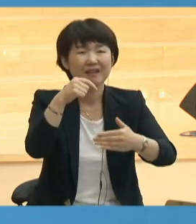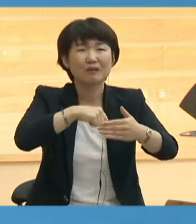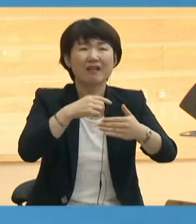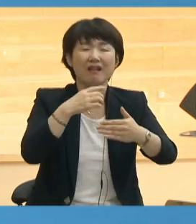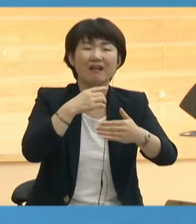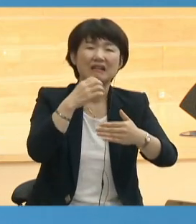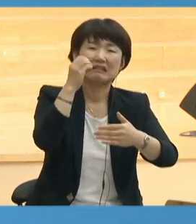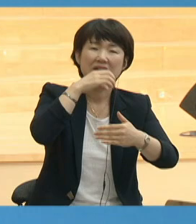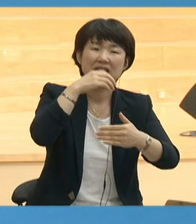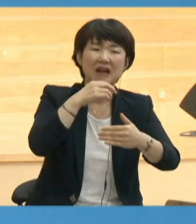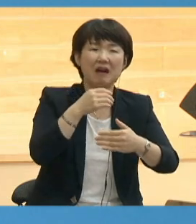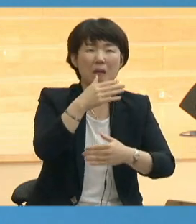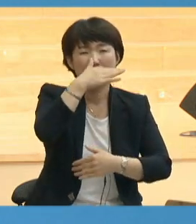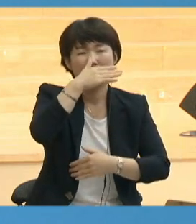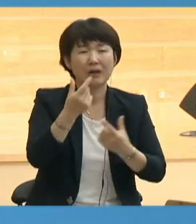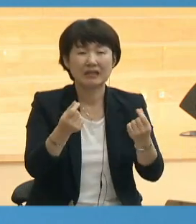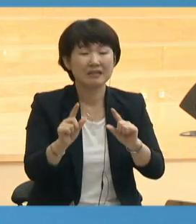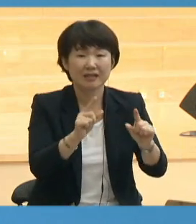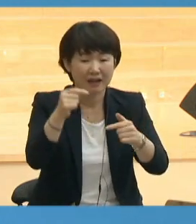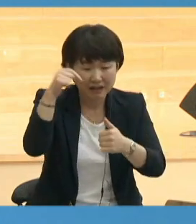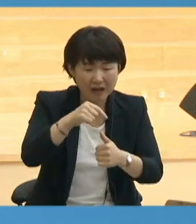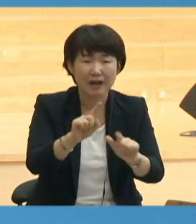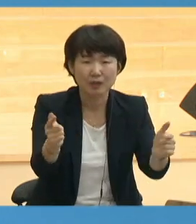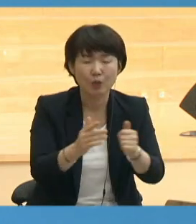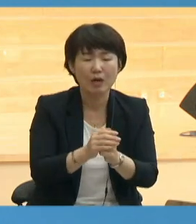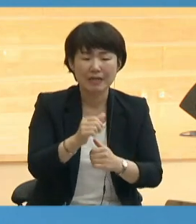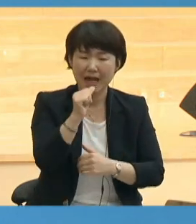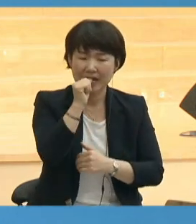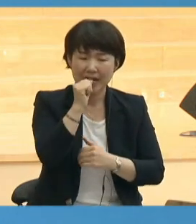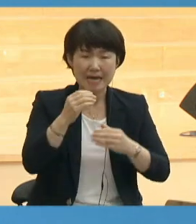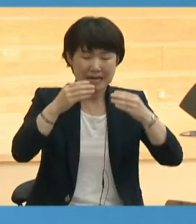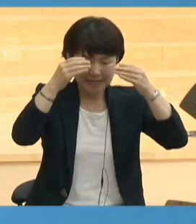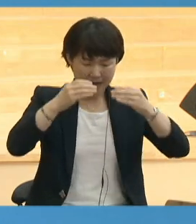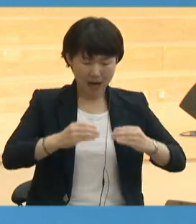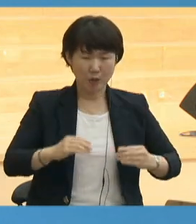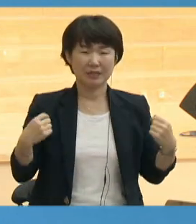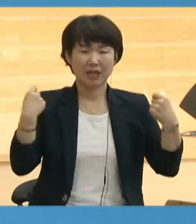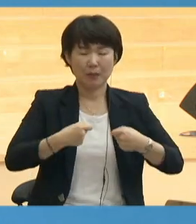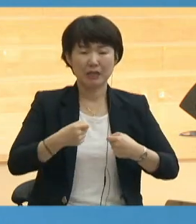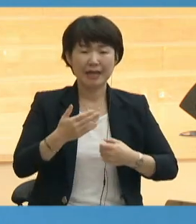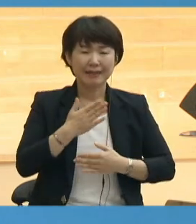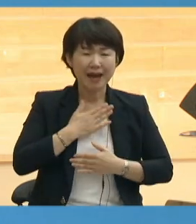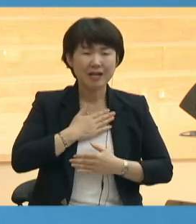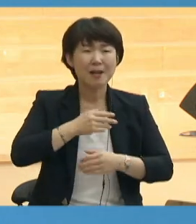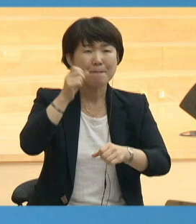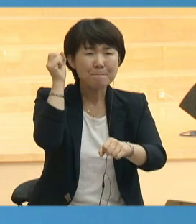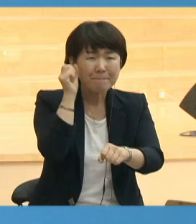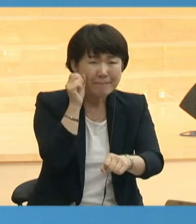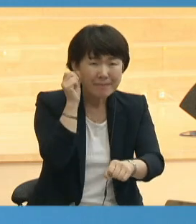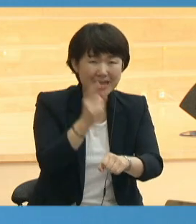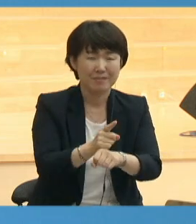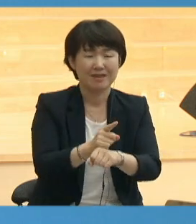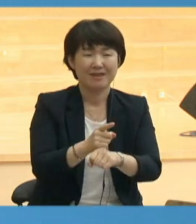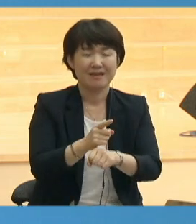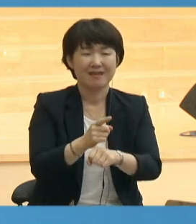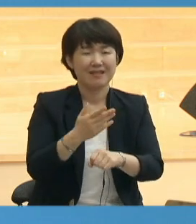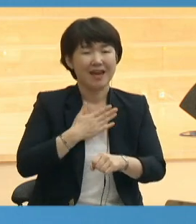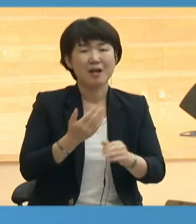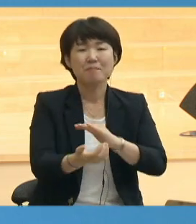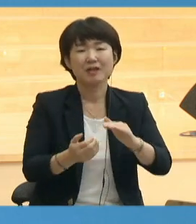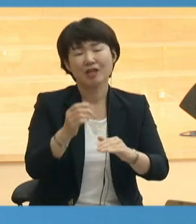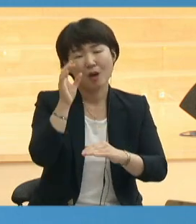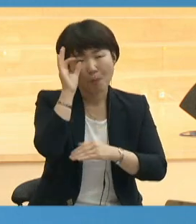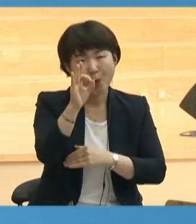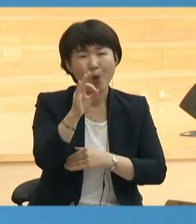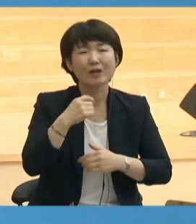그게 아니고 가 벗을 갇혀 있고 나오게 될 날을 미리 바라보면서 고난을 기쁘게 간단